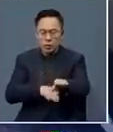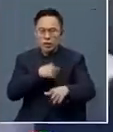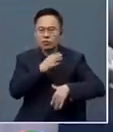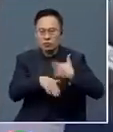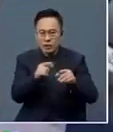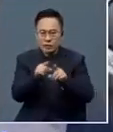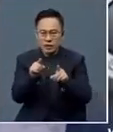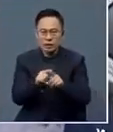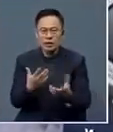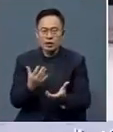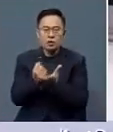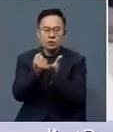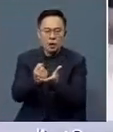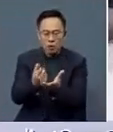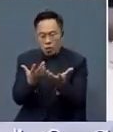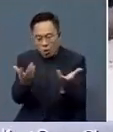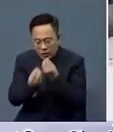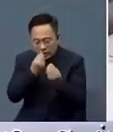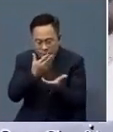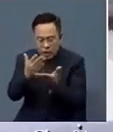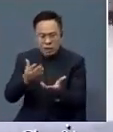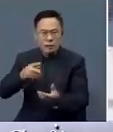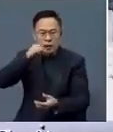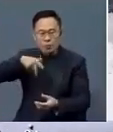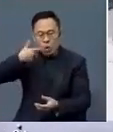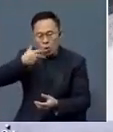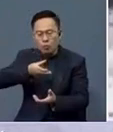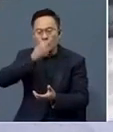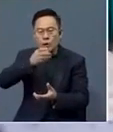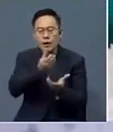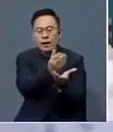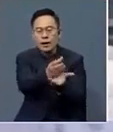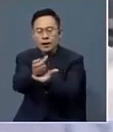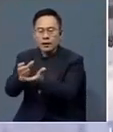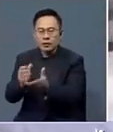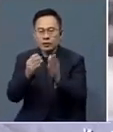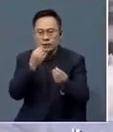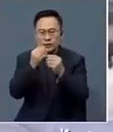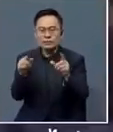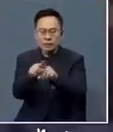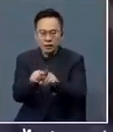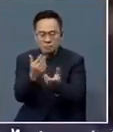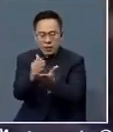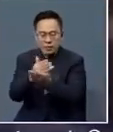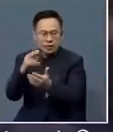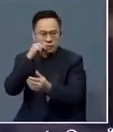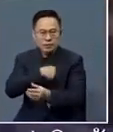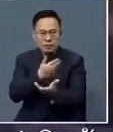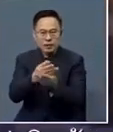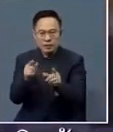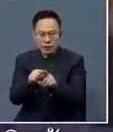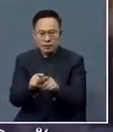นท้องถนนค่ะเธอก็เลยแบ่งปันเสบียงอาหารและเครื่องดื่มร้อนๆให้กับผู้ประสบภัยที่ติดค้างอยู่บนท้องถนนเหล่านั้นด้ว